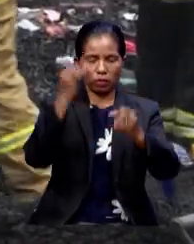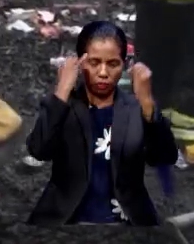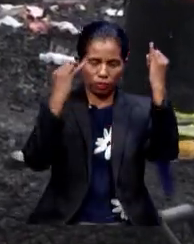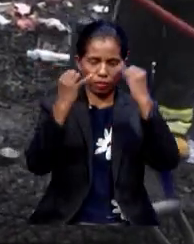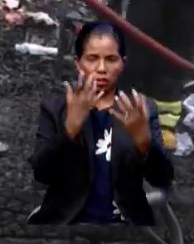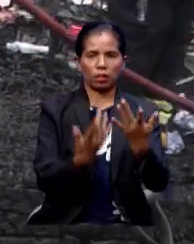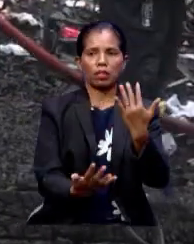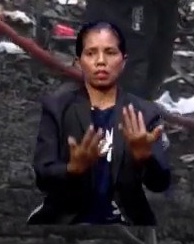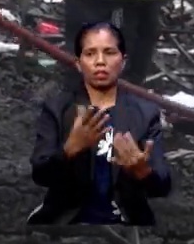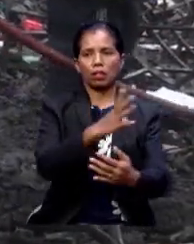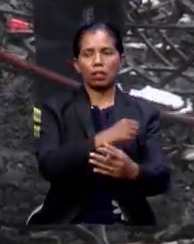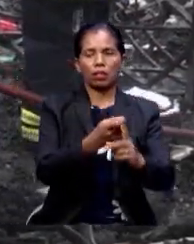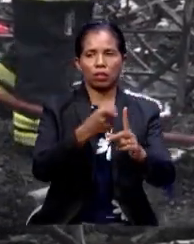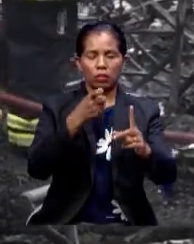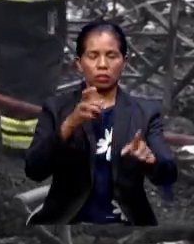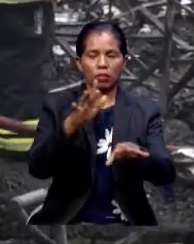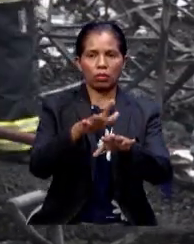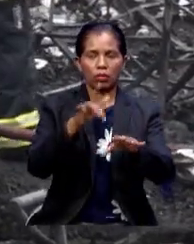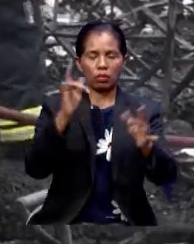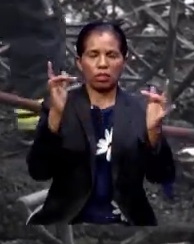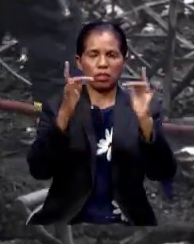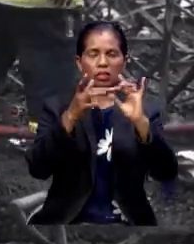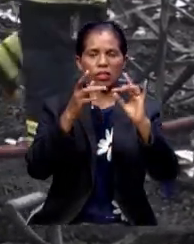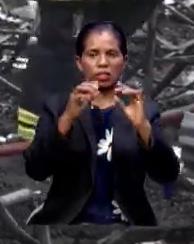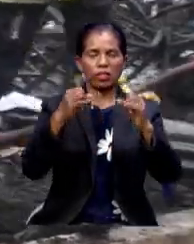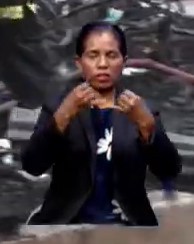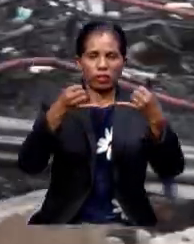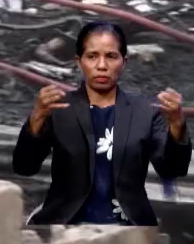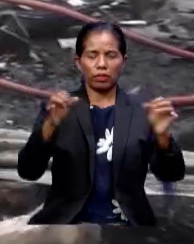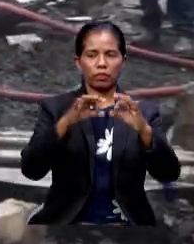ini acontece causa husi circuito fio eletricidade, hodi resulta